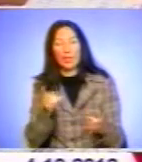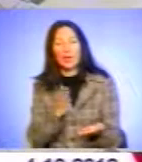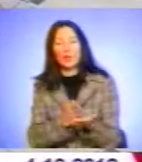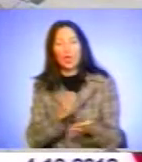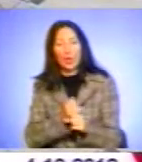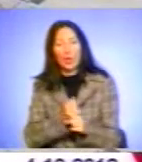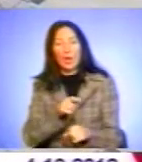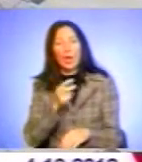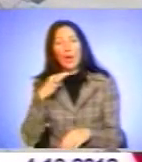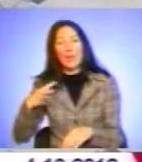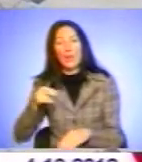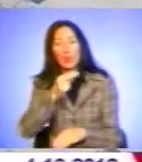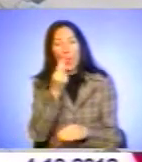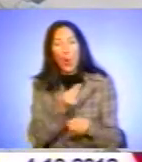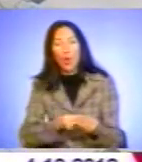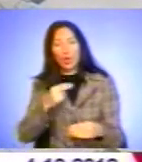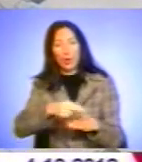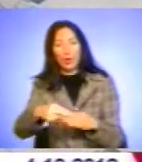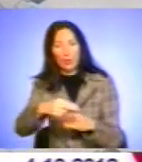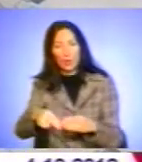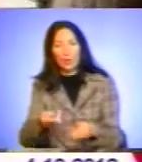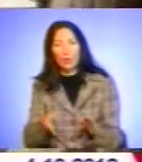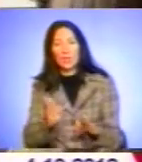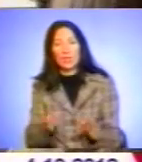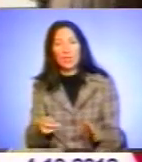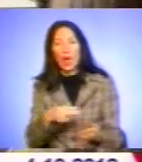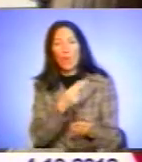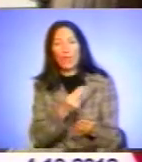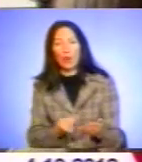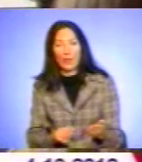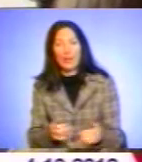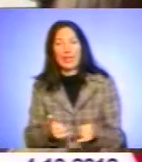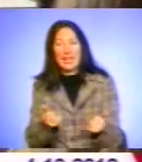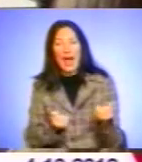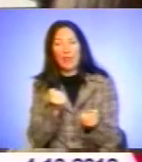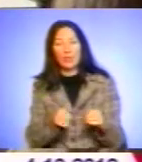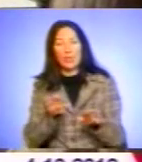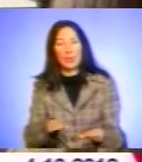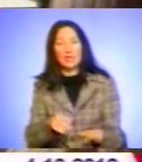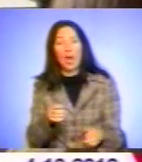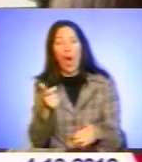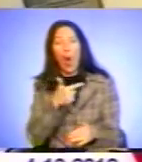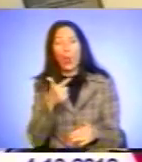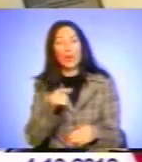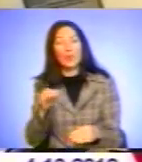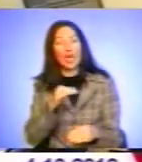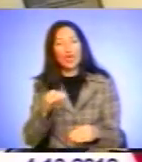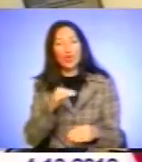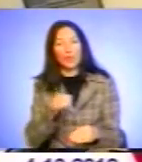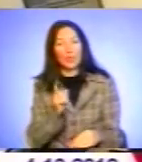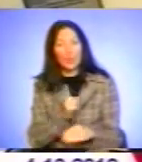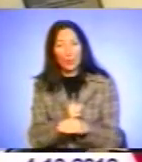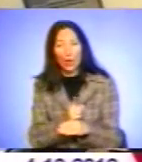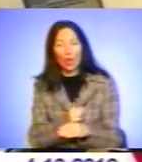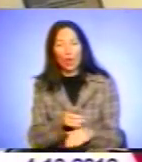кольором. Залишилося тільки пофарбувати відведені місця для автомобілів голубим і жовтим бордюр, куди заїжджати заборонено. Проте,